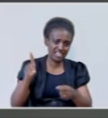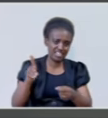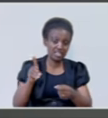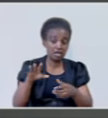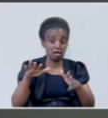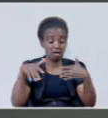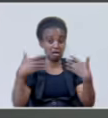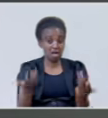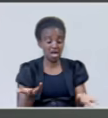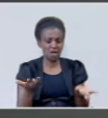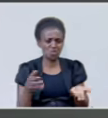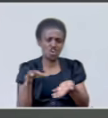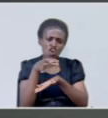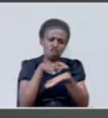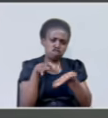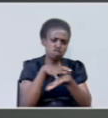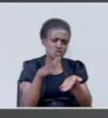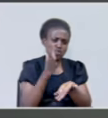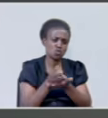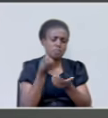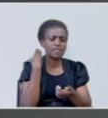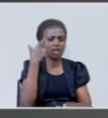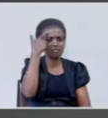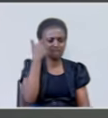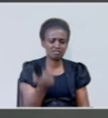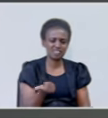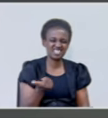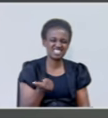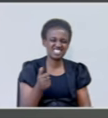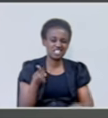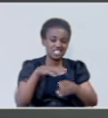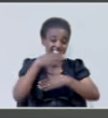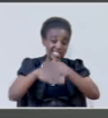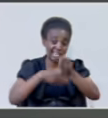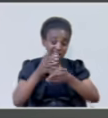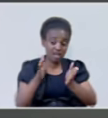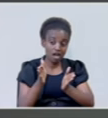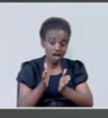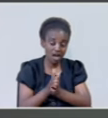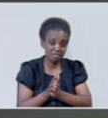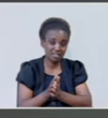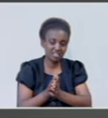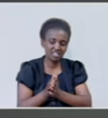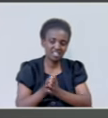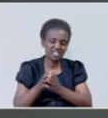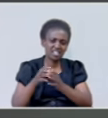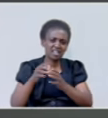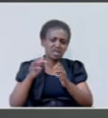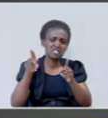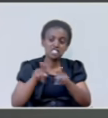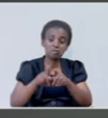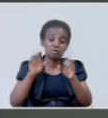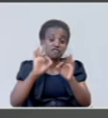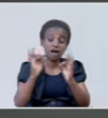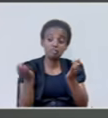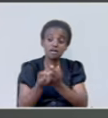contre cette pandémie. Quant à dire que ce secteur a été durement affecté, les familles ne l'ont pas été